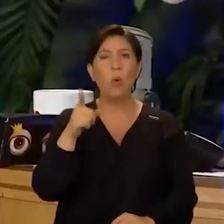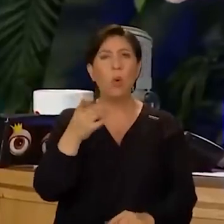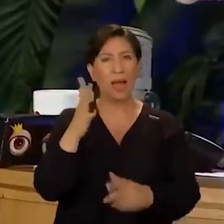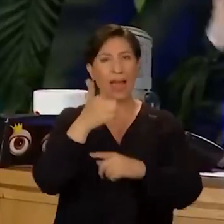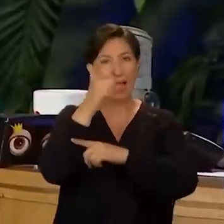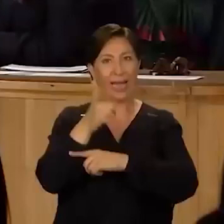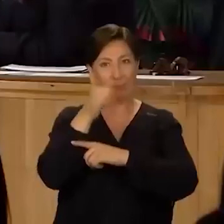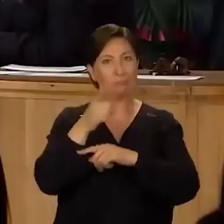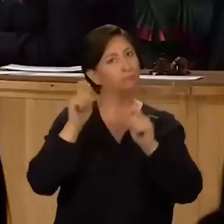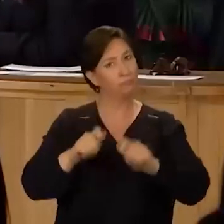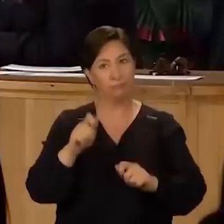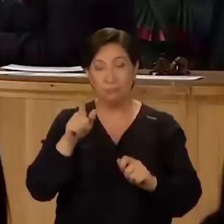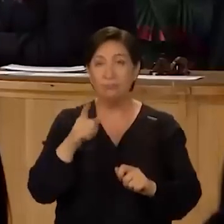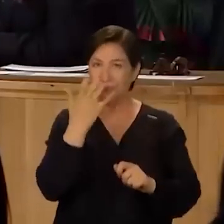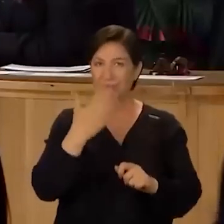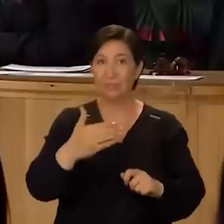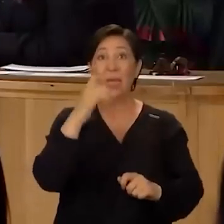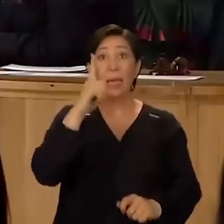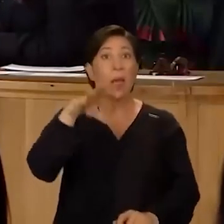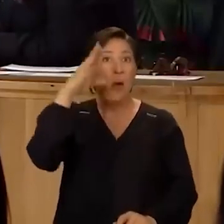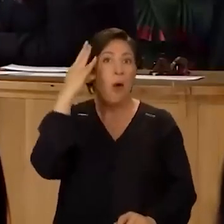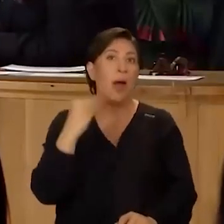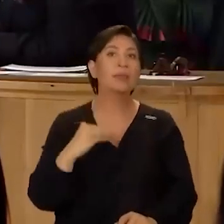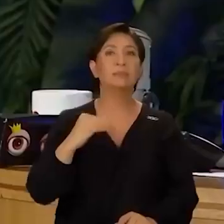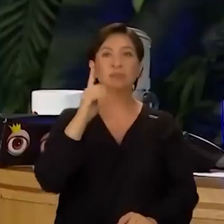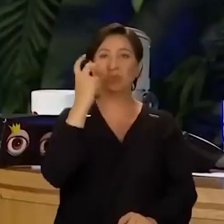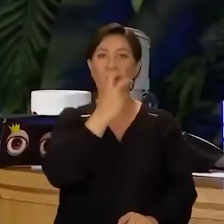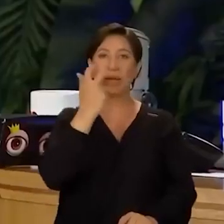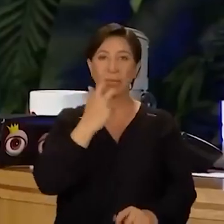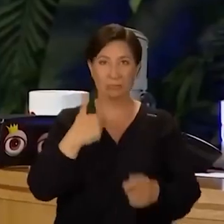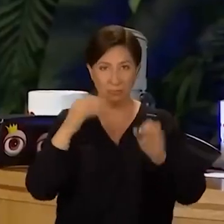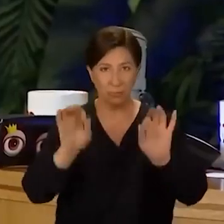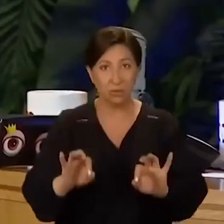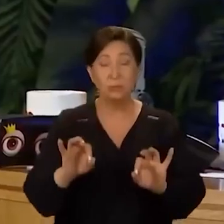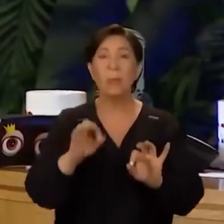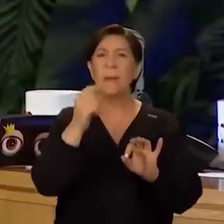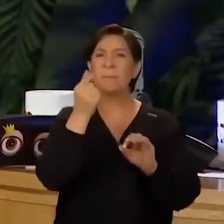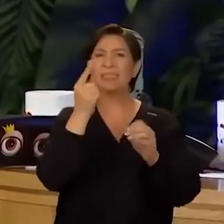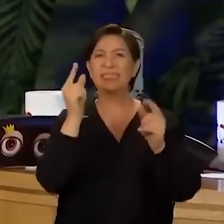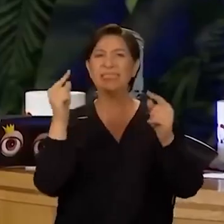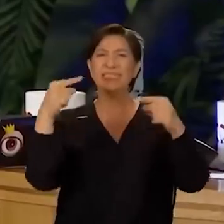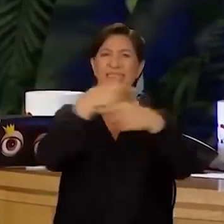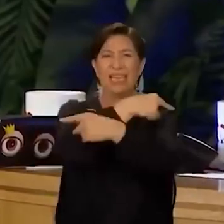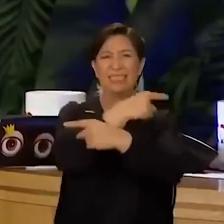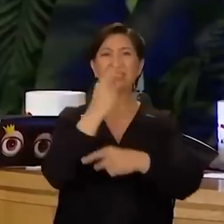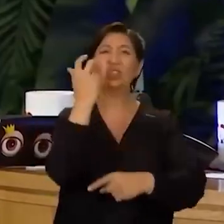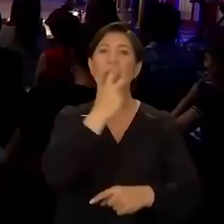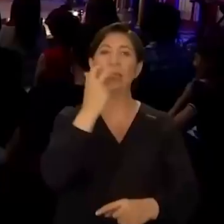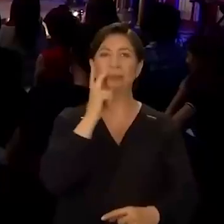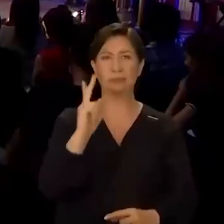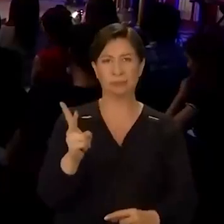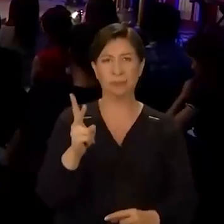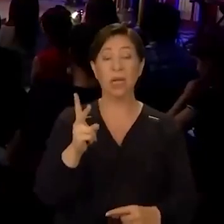galiba ilk öğrendim diye bir şarkı ile çıktım Biraz ters köşe bir şarkıydı o